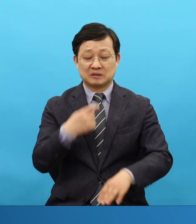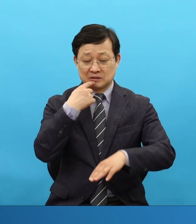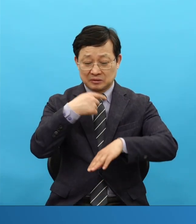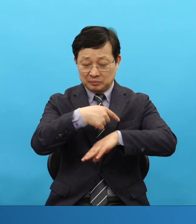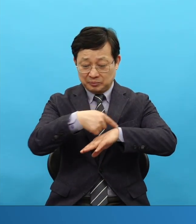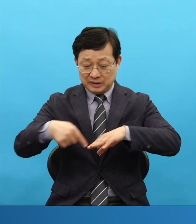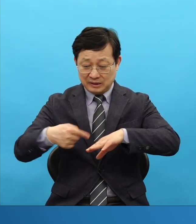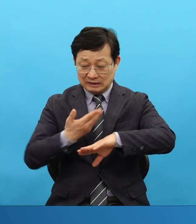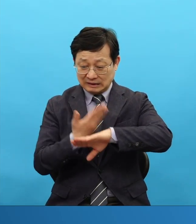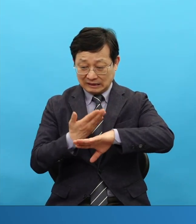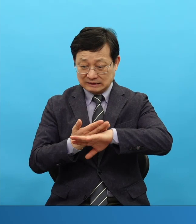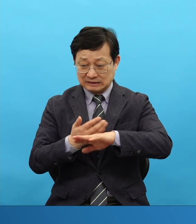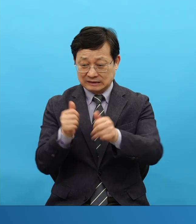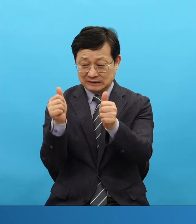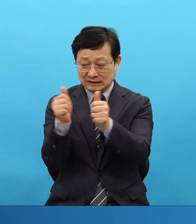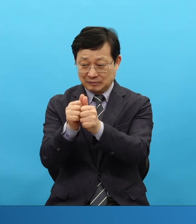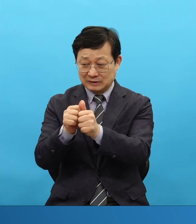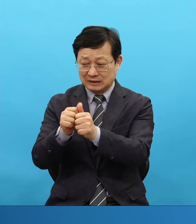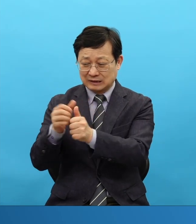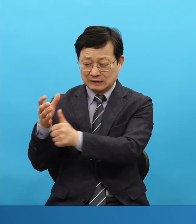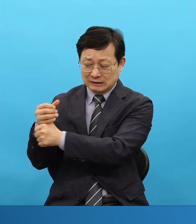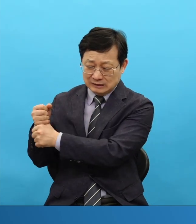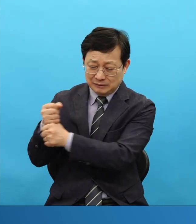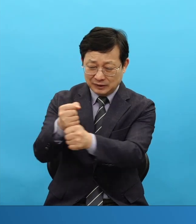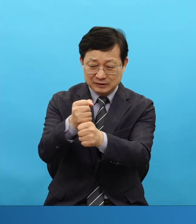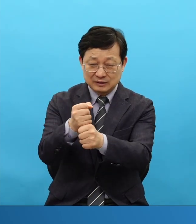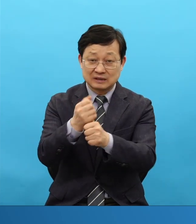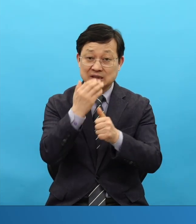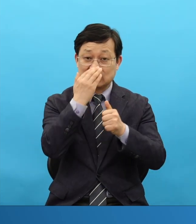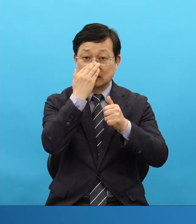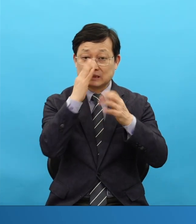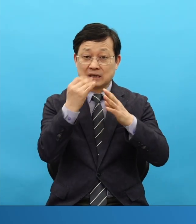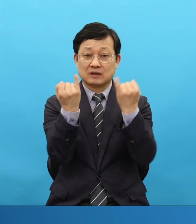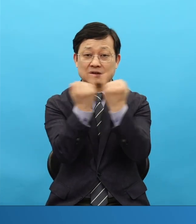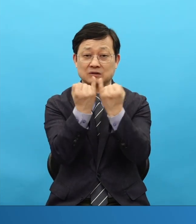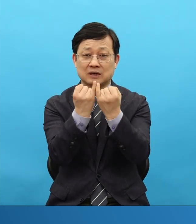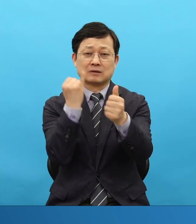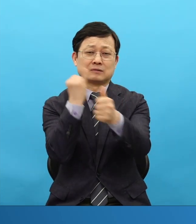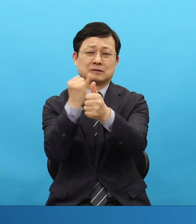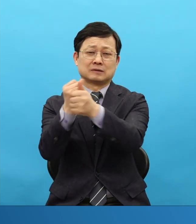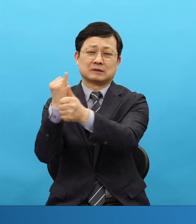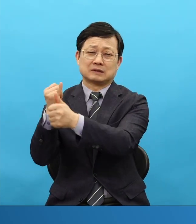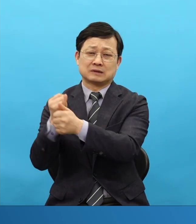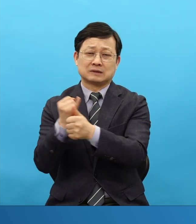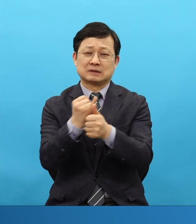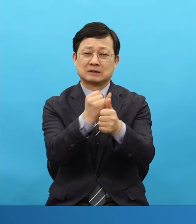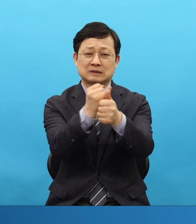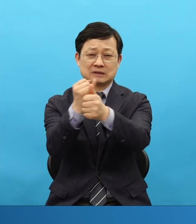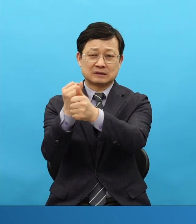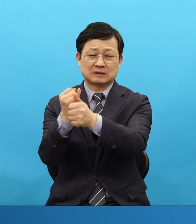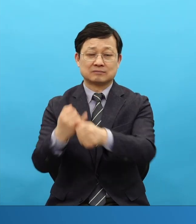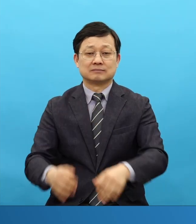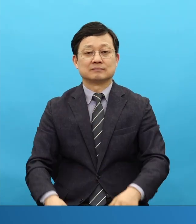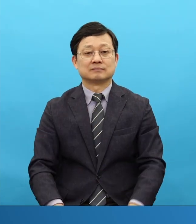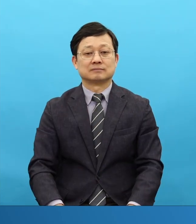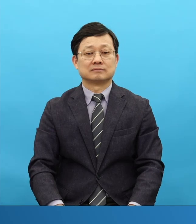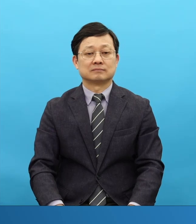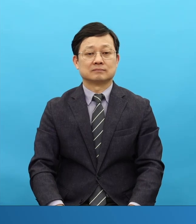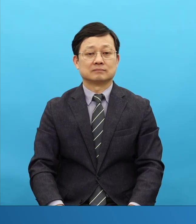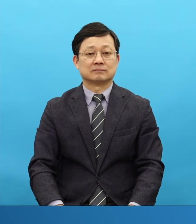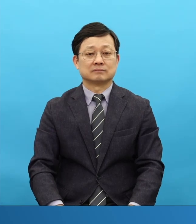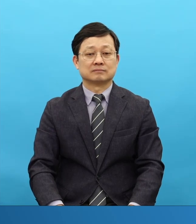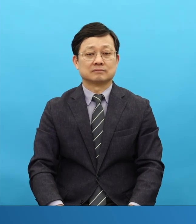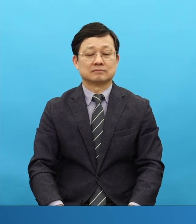푸는 거예요. And they brought in strange slaves and had them all over northern Israel. 근데 시간이 가니까 여자들이 남자들